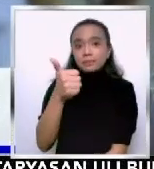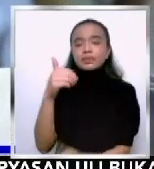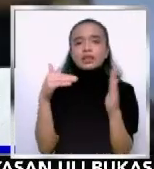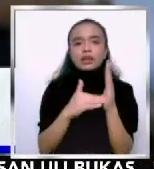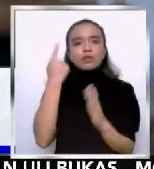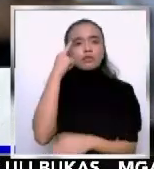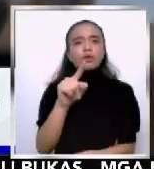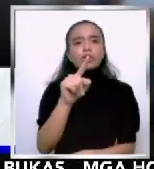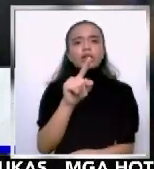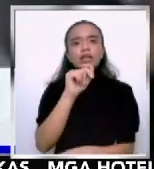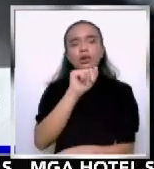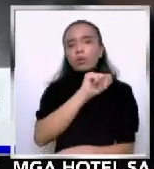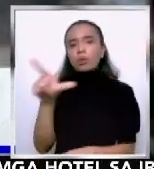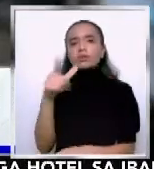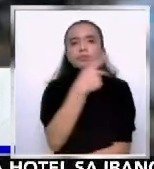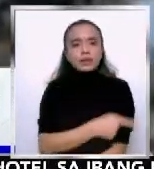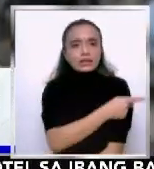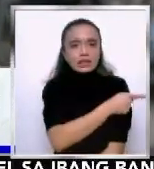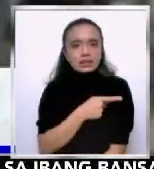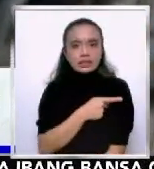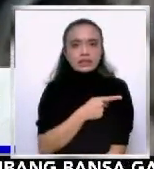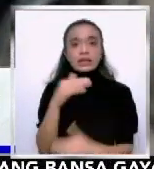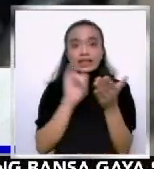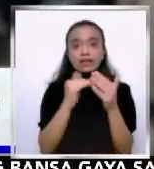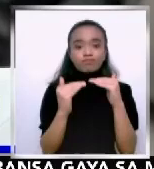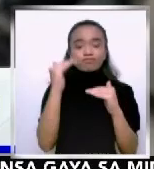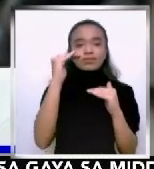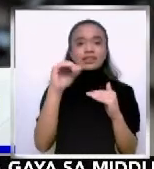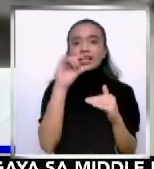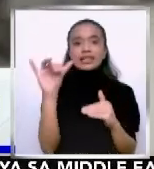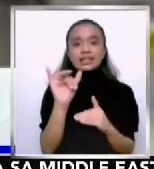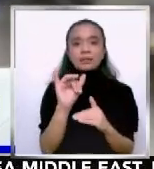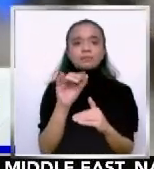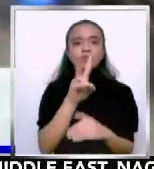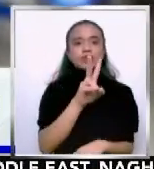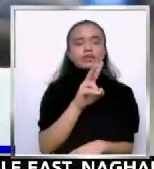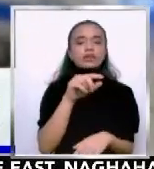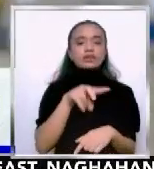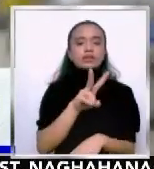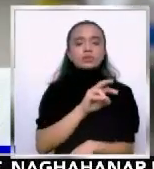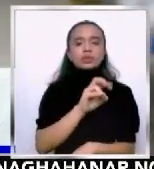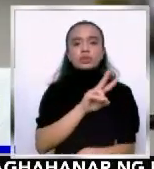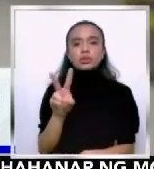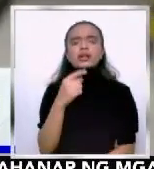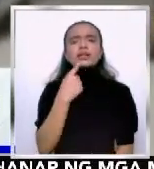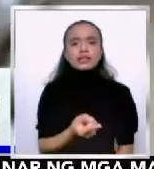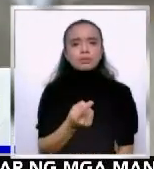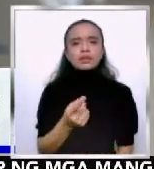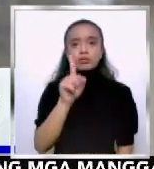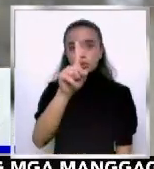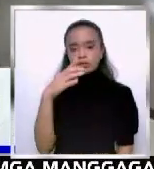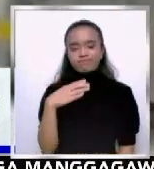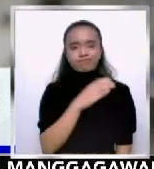pasyente. Mas mataas ito kaysa 21 billion ngayong 2022. Pero sabi ng isang kongresista, mas